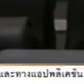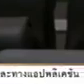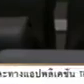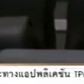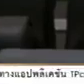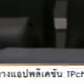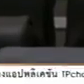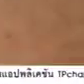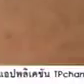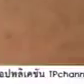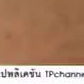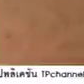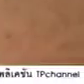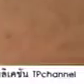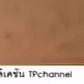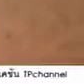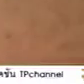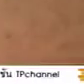ยด้วยครับ